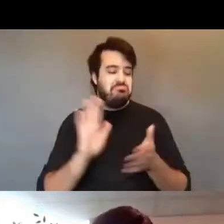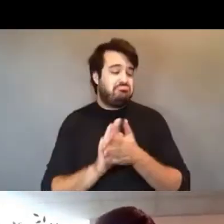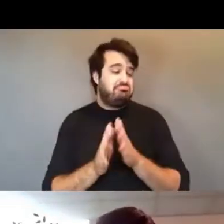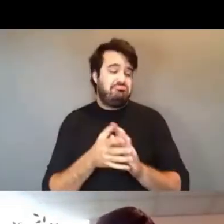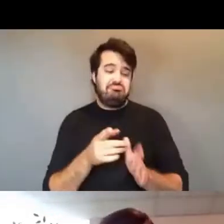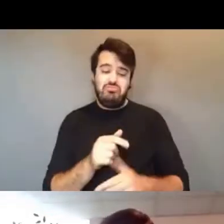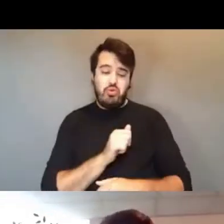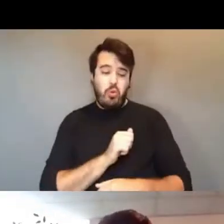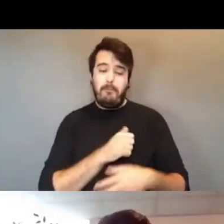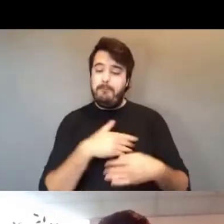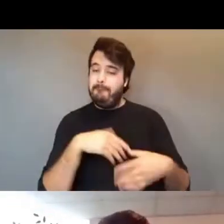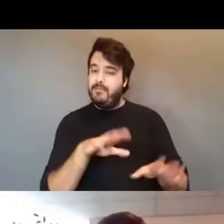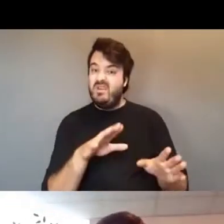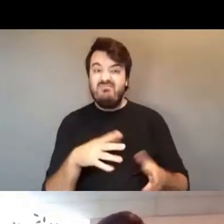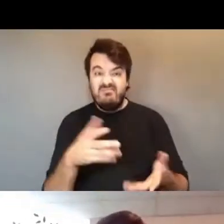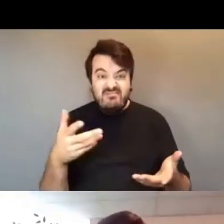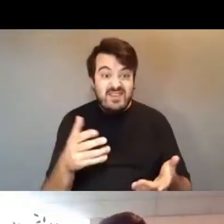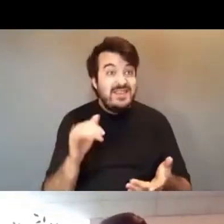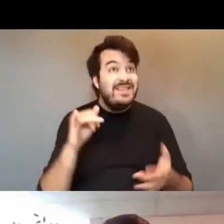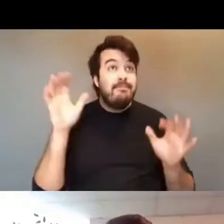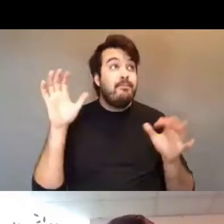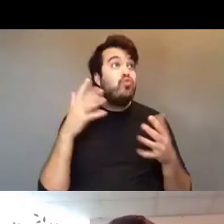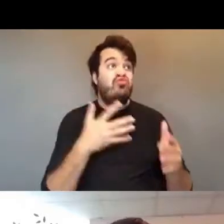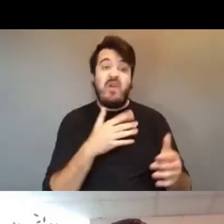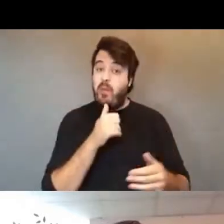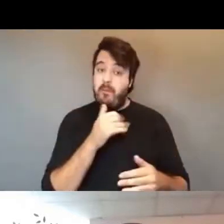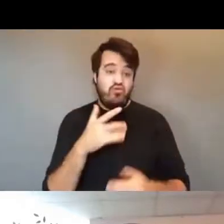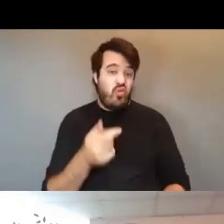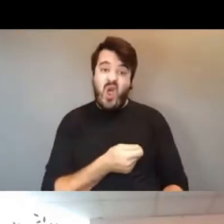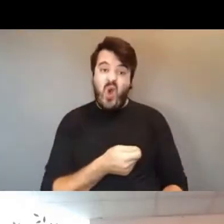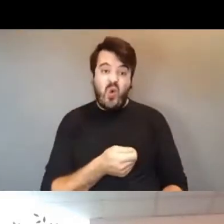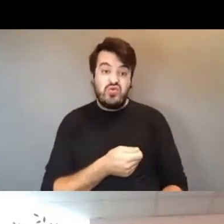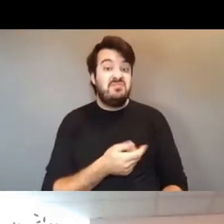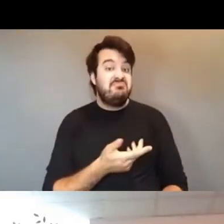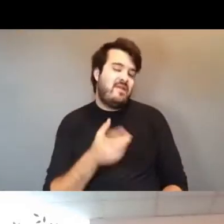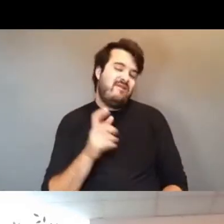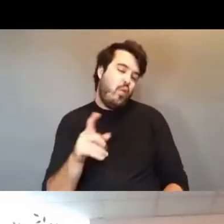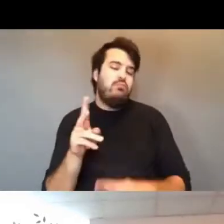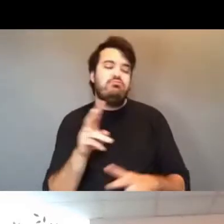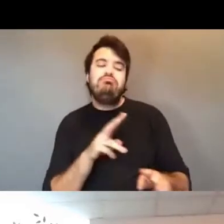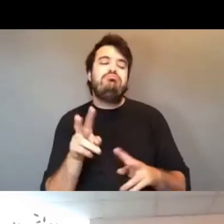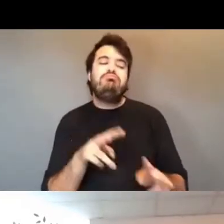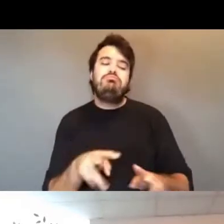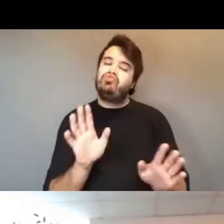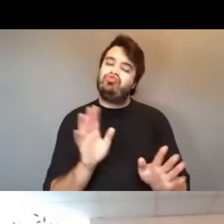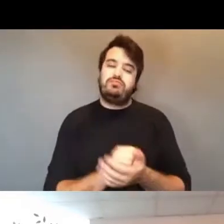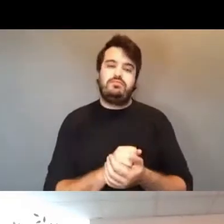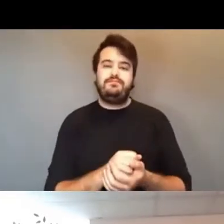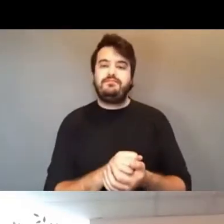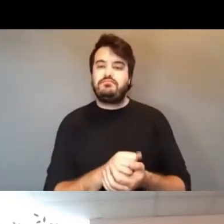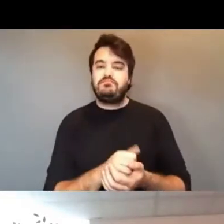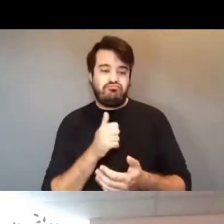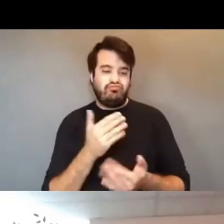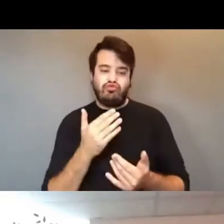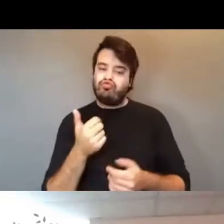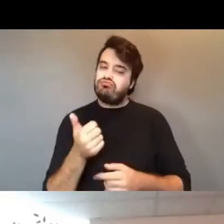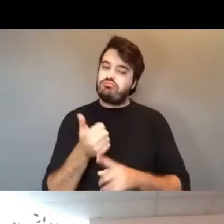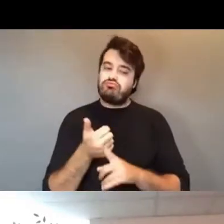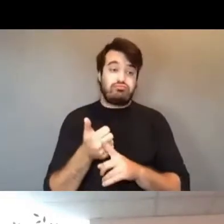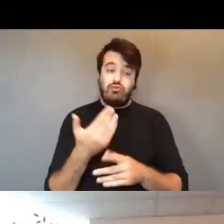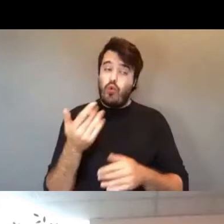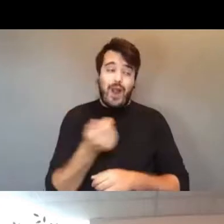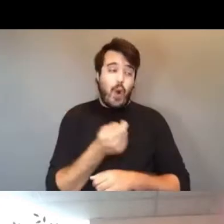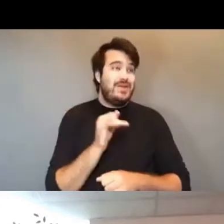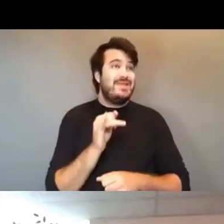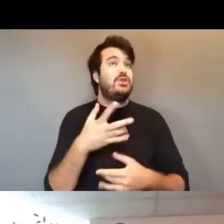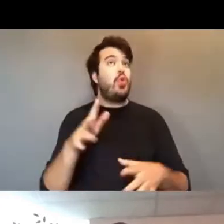besoin d'arroser encore s'il pleut souvent. Donc, c'est à vérifier. Vous n'avez pas besoin d'arroser vous-même si elle est